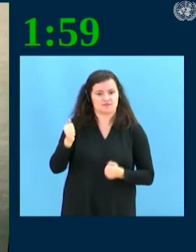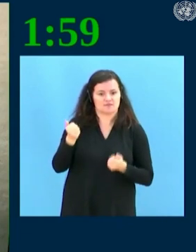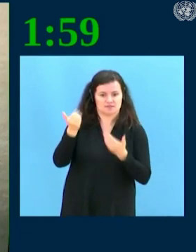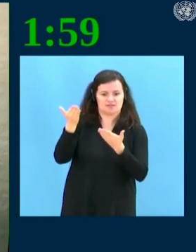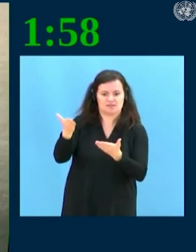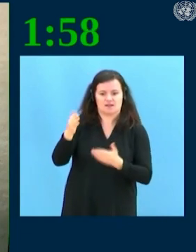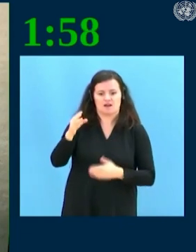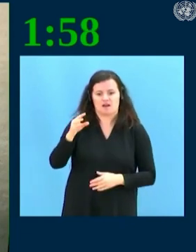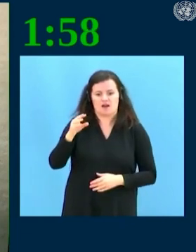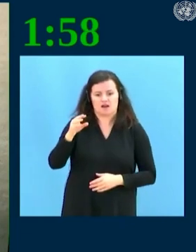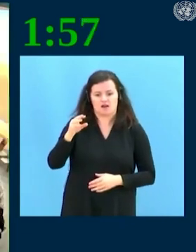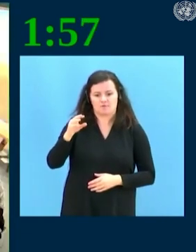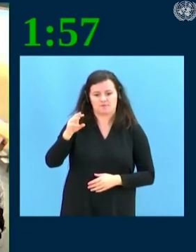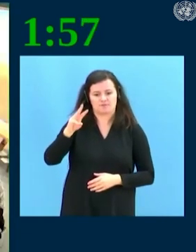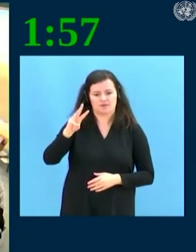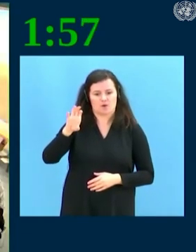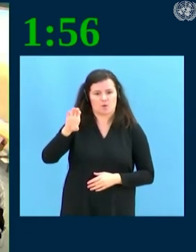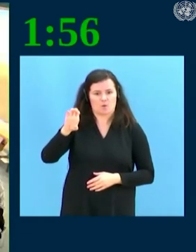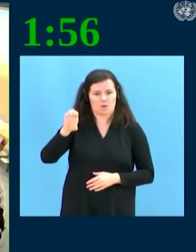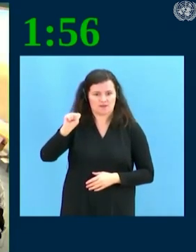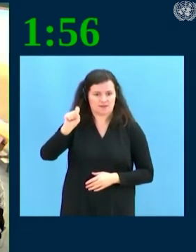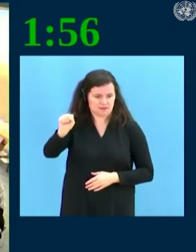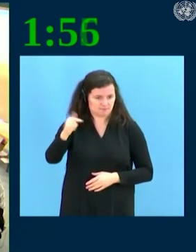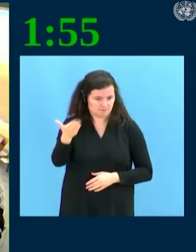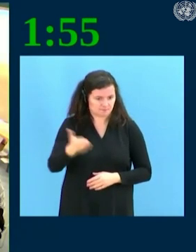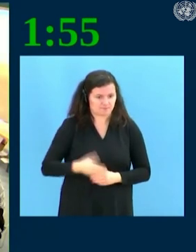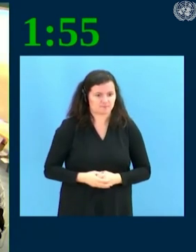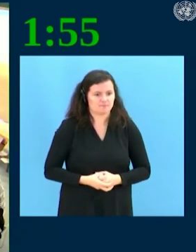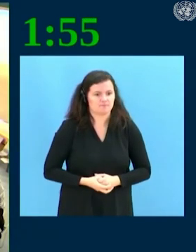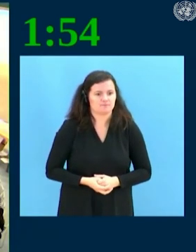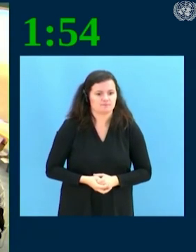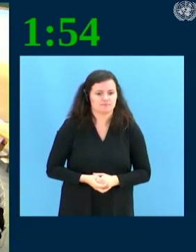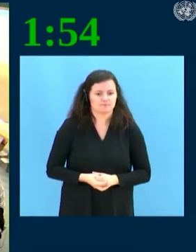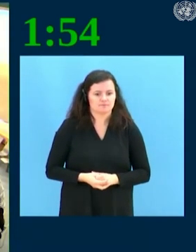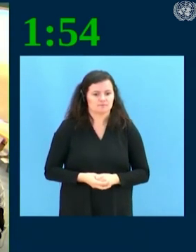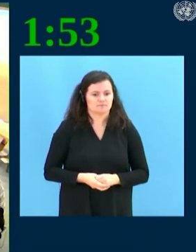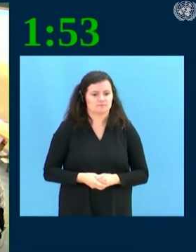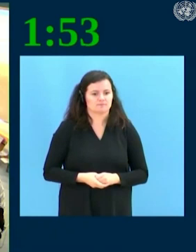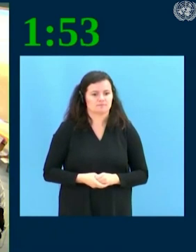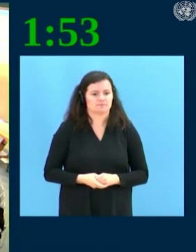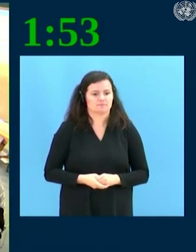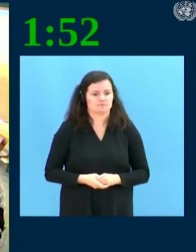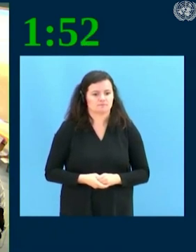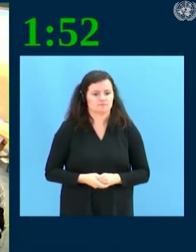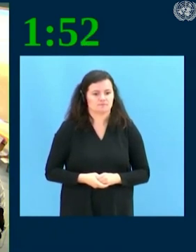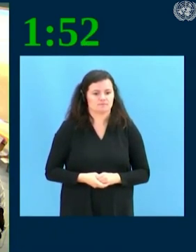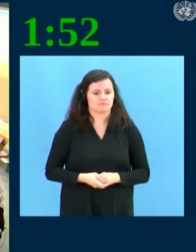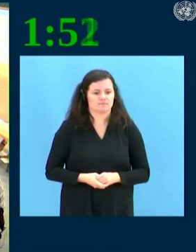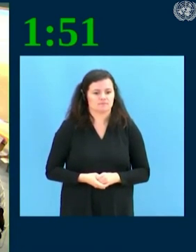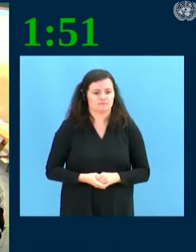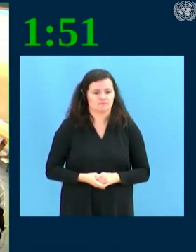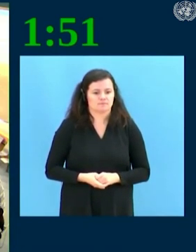ve bilgilendirilmiş rızasına dayanan özel bir yasama ve veya yürütme ve veya